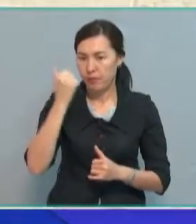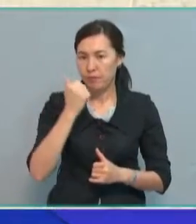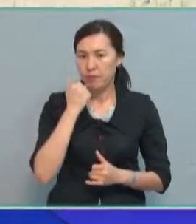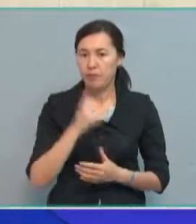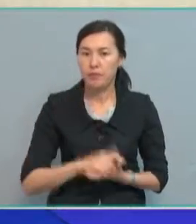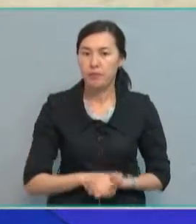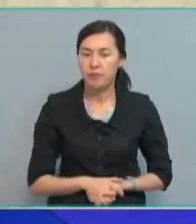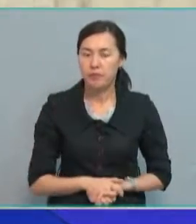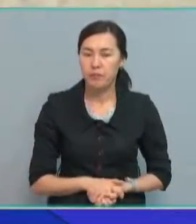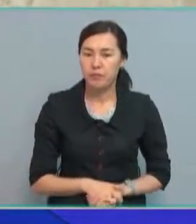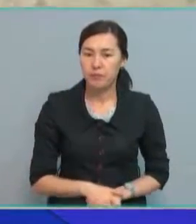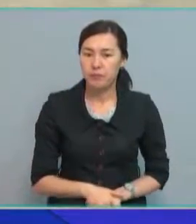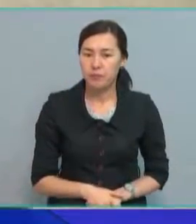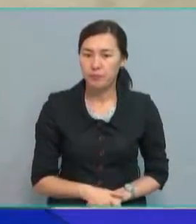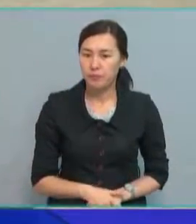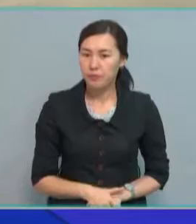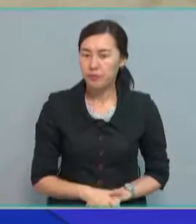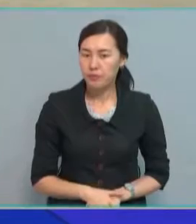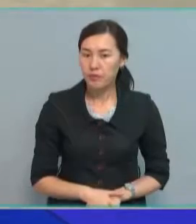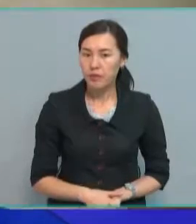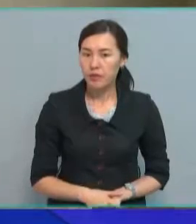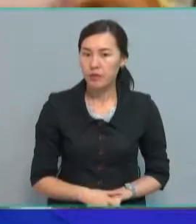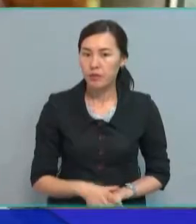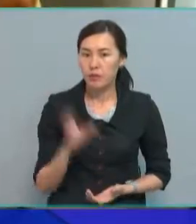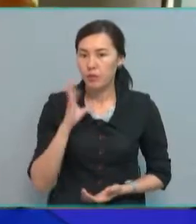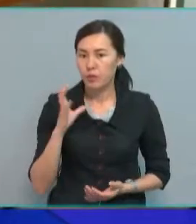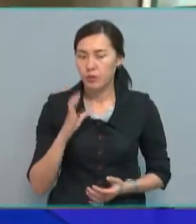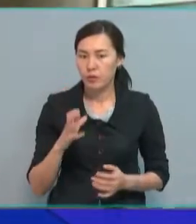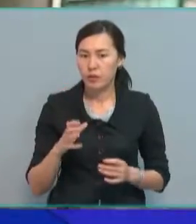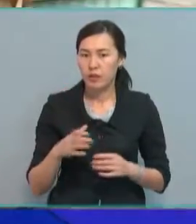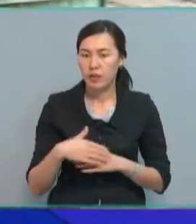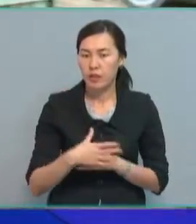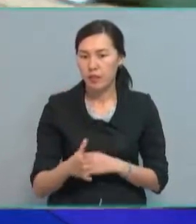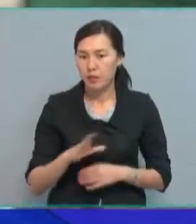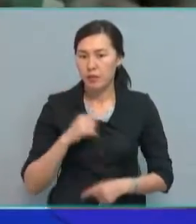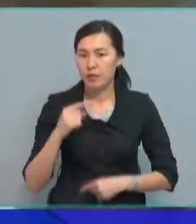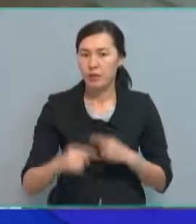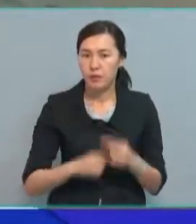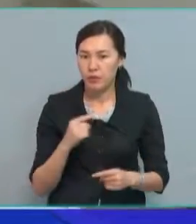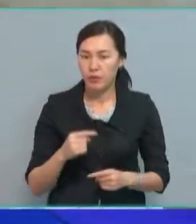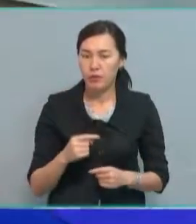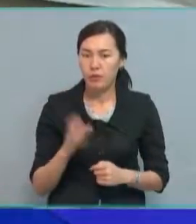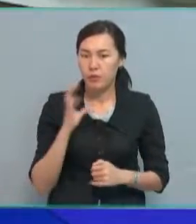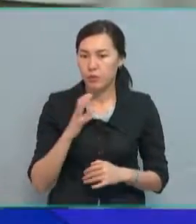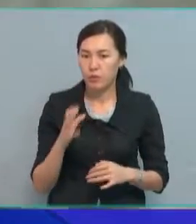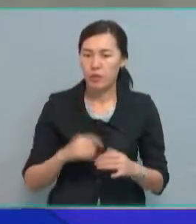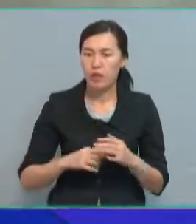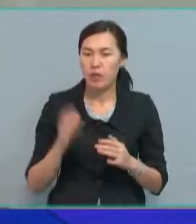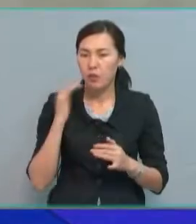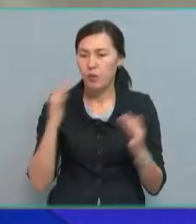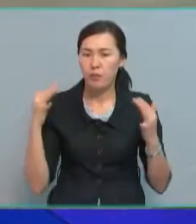нұр жаусын. Мынадан су келді, мына жақтан қаяққа кетерін білмеймін. Мына баратаны аштық, содан кетті. Мына ана тесіктерден су кірді ана